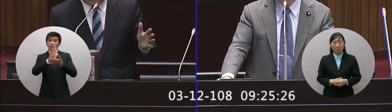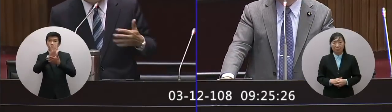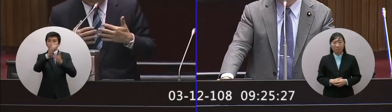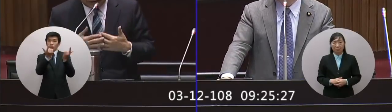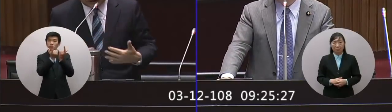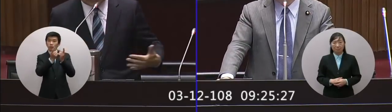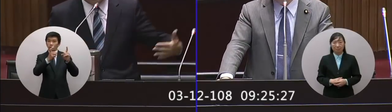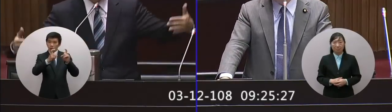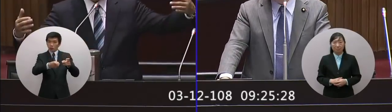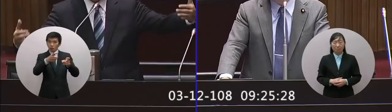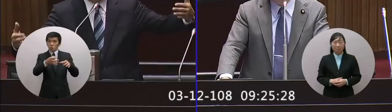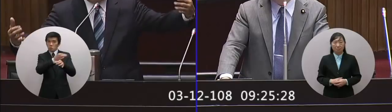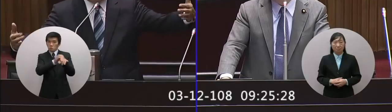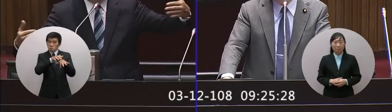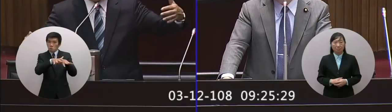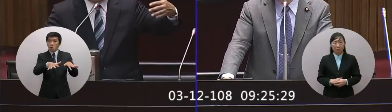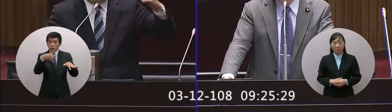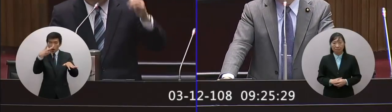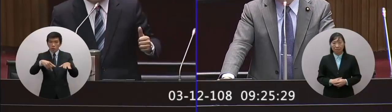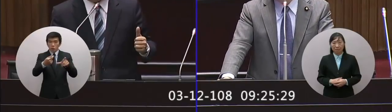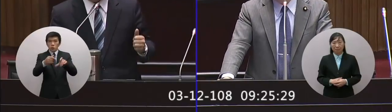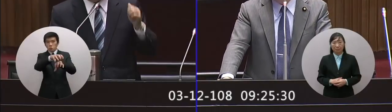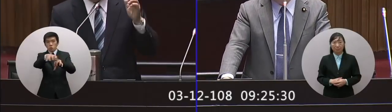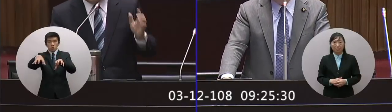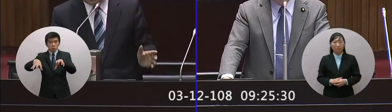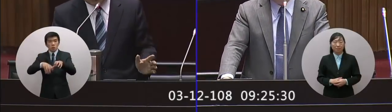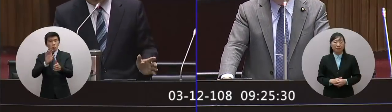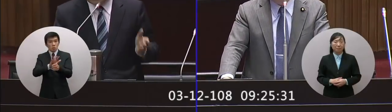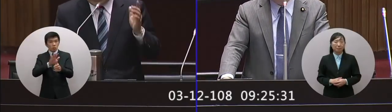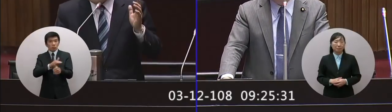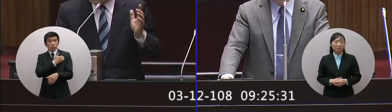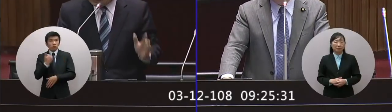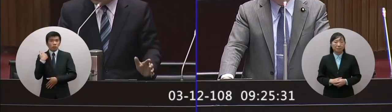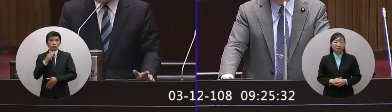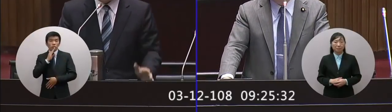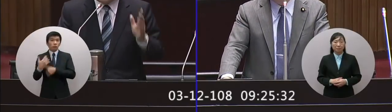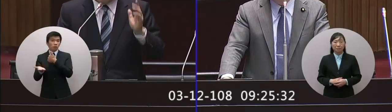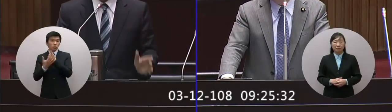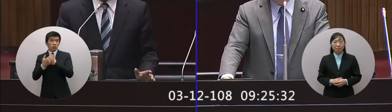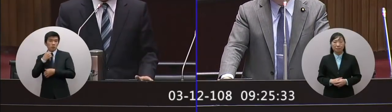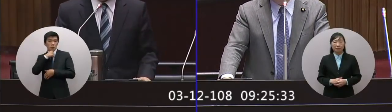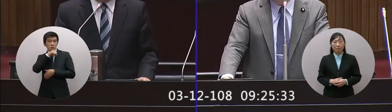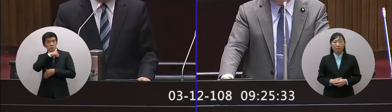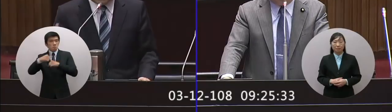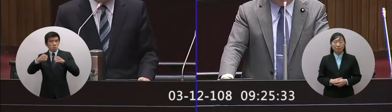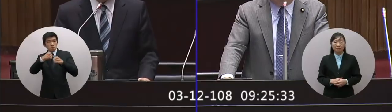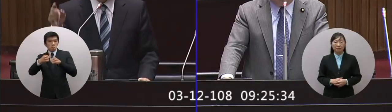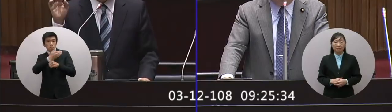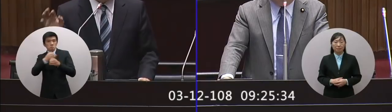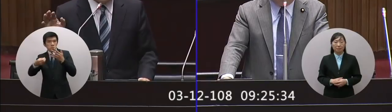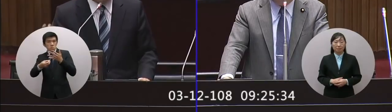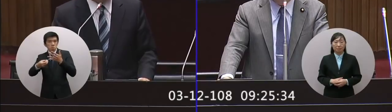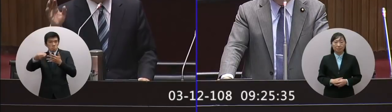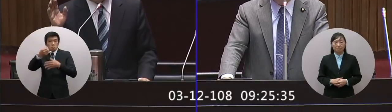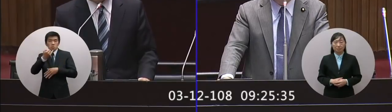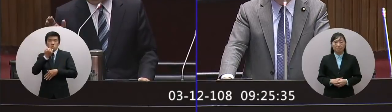港发展及整个区域发展非常有必要，提升国家竞争力也非常有必要。而且